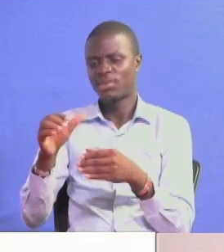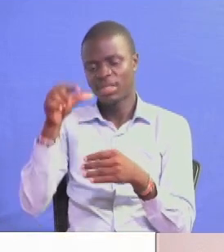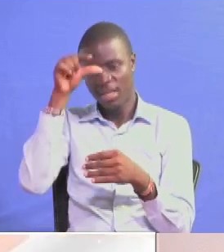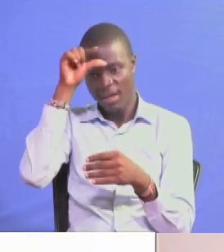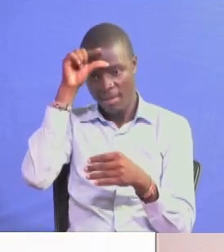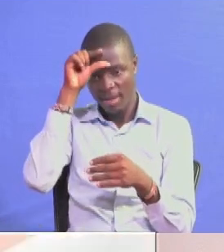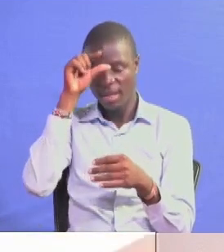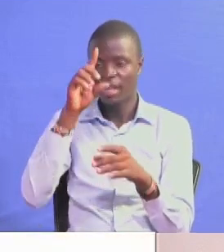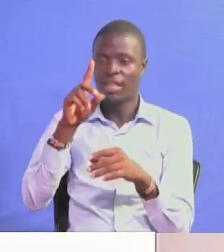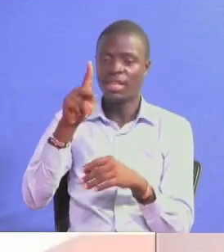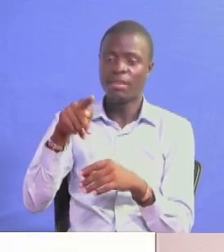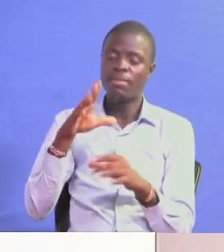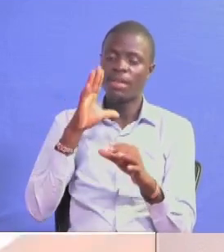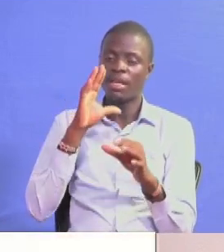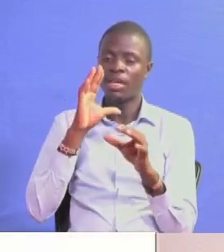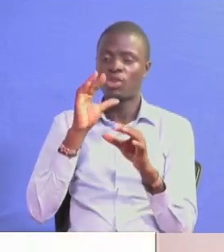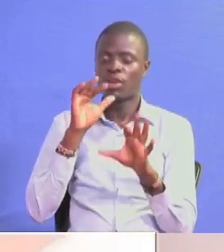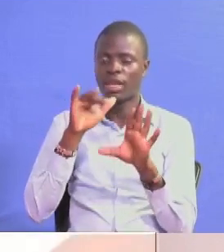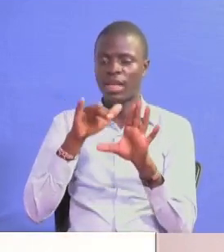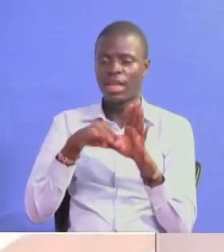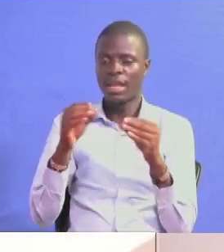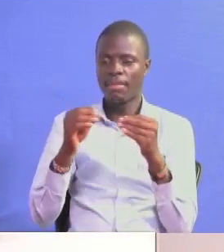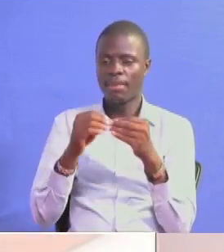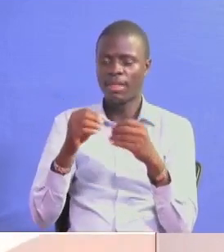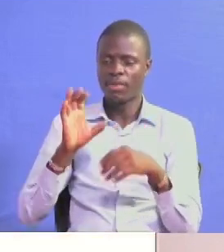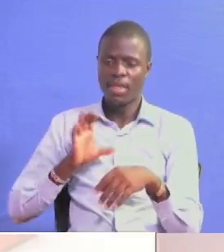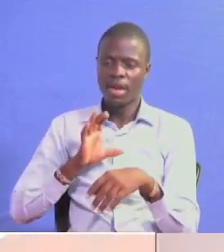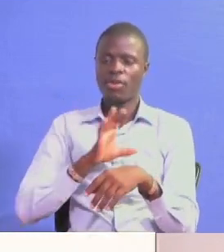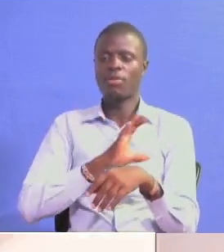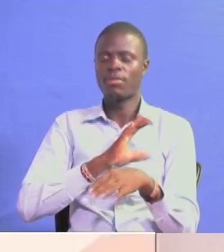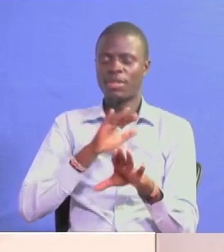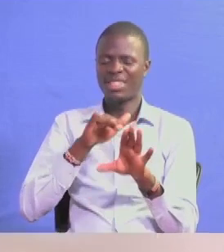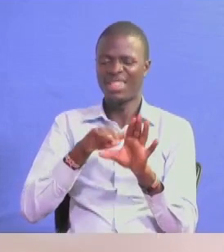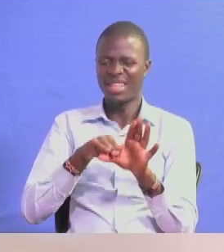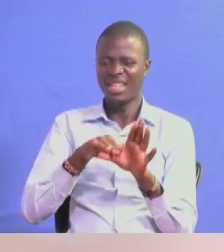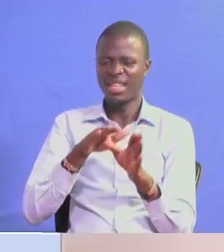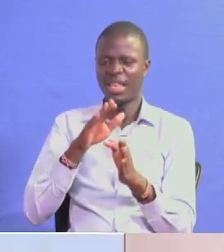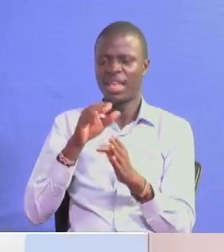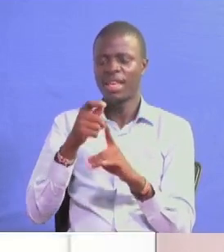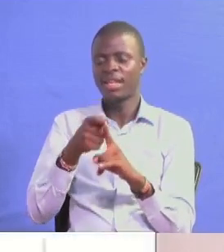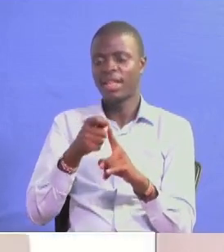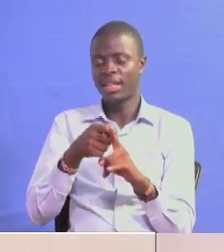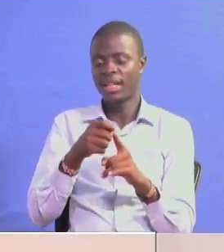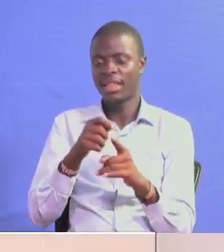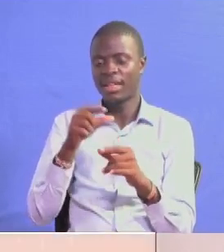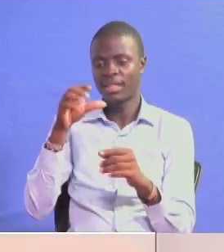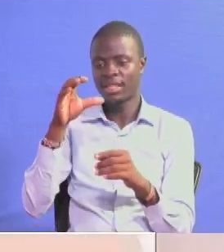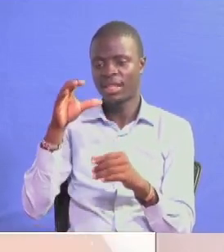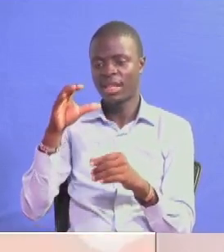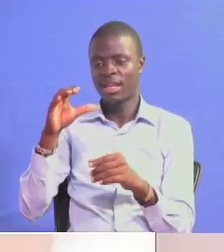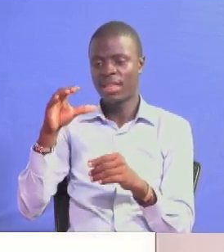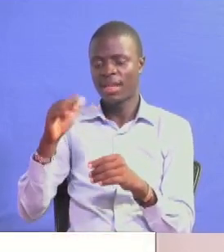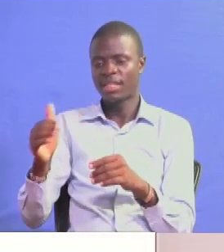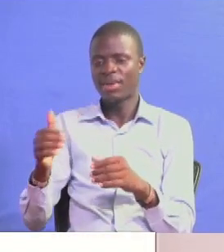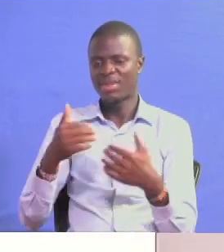aliyekua akizungumza wakati Wa mkutano na kamati ya kiufundi ugatuzi umechangia pbwa katika maendeleo ya taia gashagwa